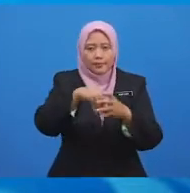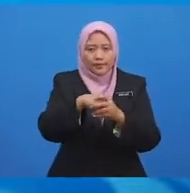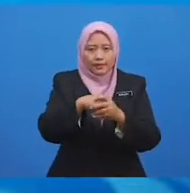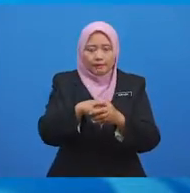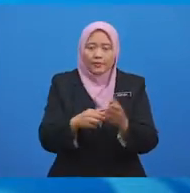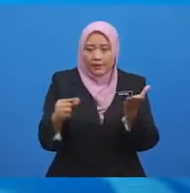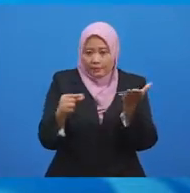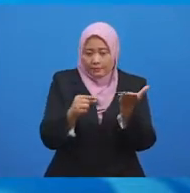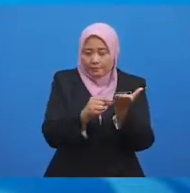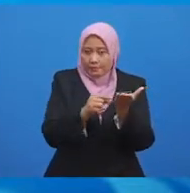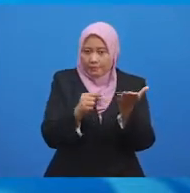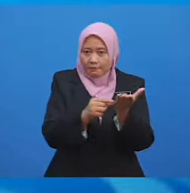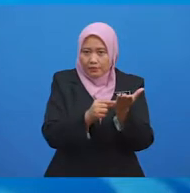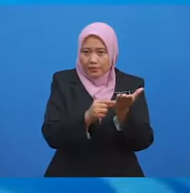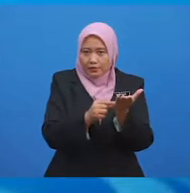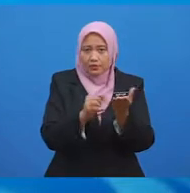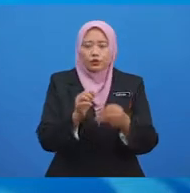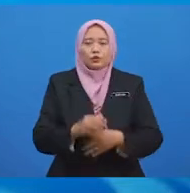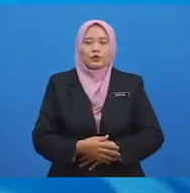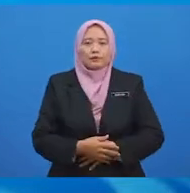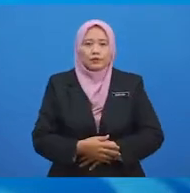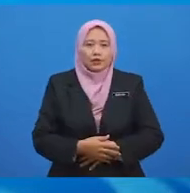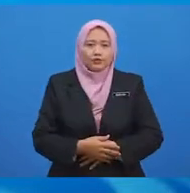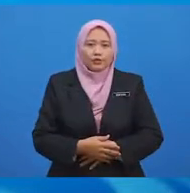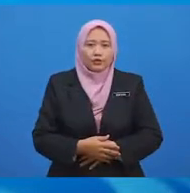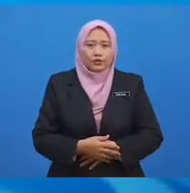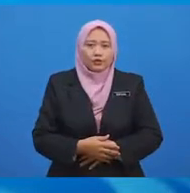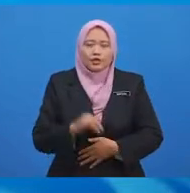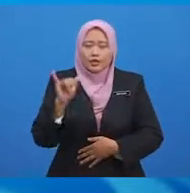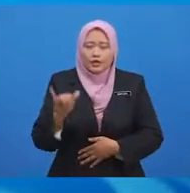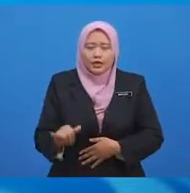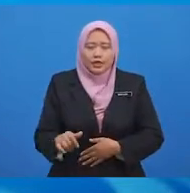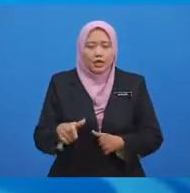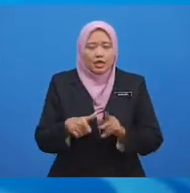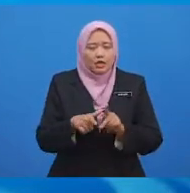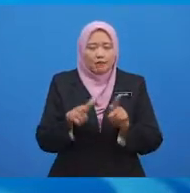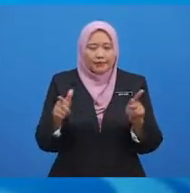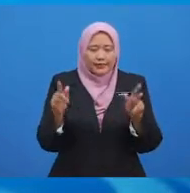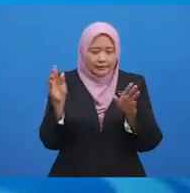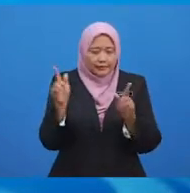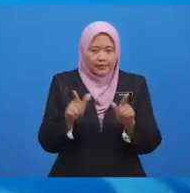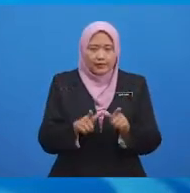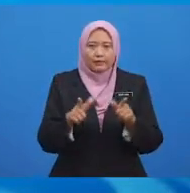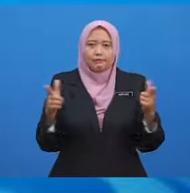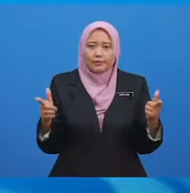pemacu ibu jari atau thumb drive yang lebih kecil.